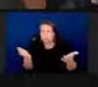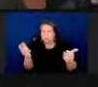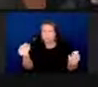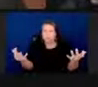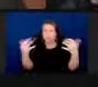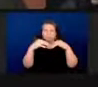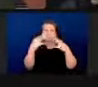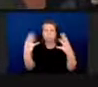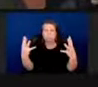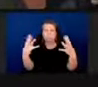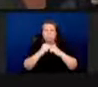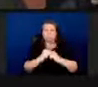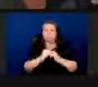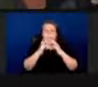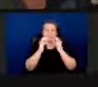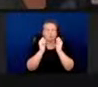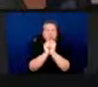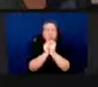لها